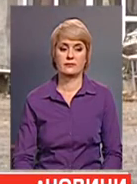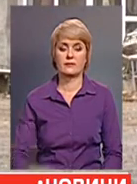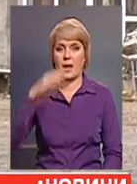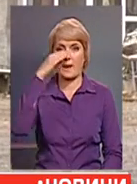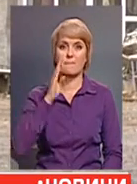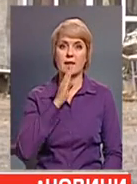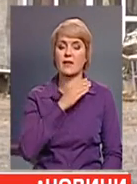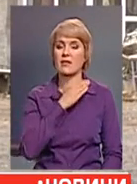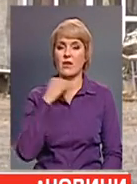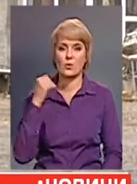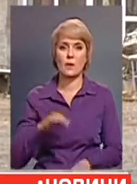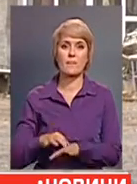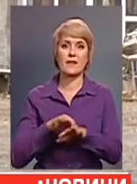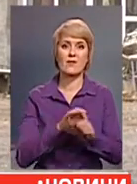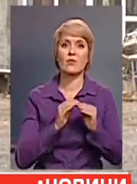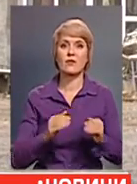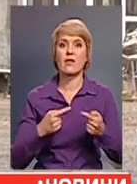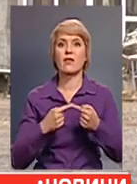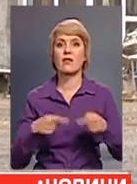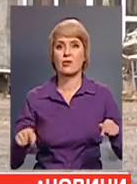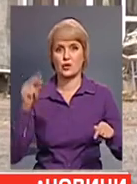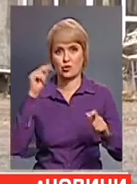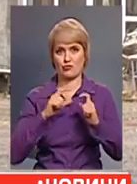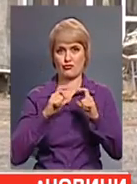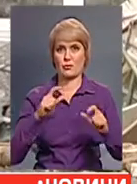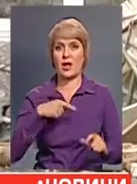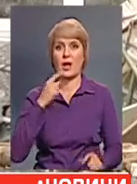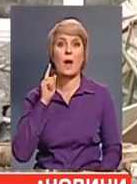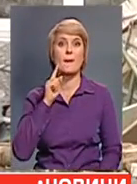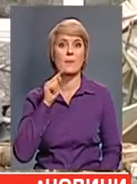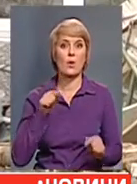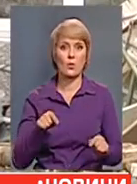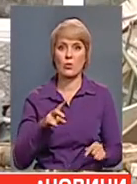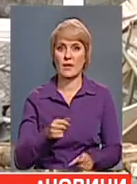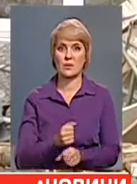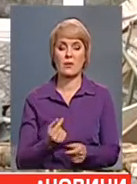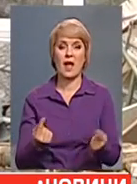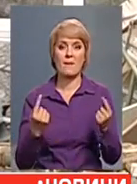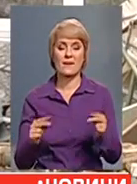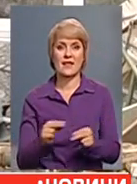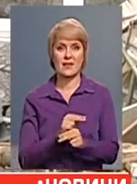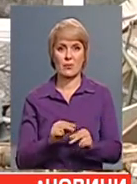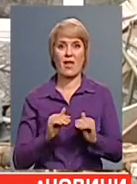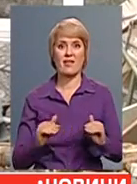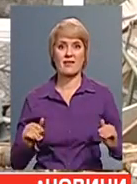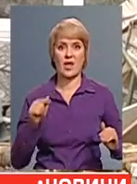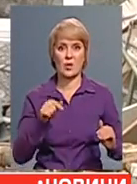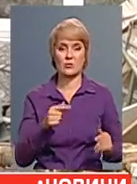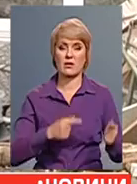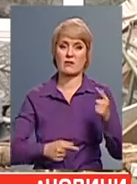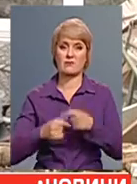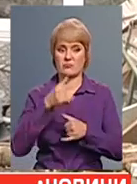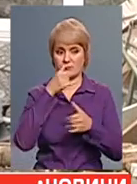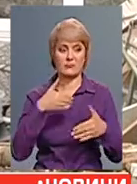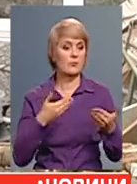Батьки не хочуть переводити дітей до інших шкіл. Проте кажуть, поки в цій не зроблять капітальний ремонт, дітей сюди не повернуть.